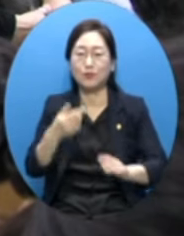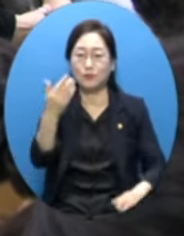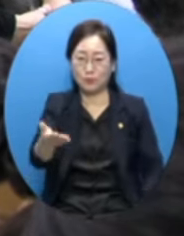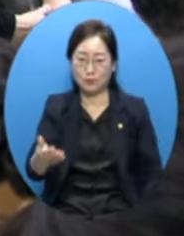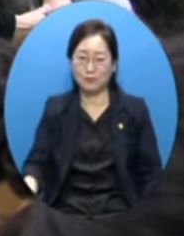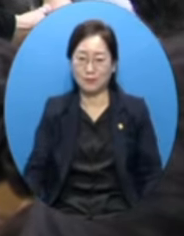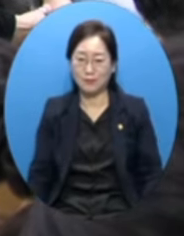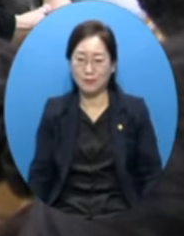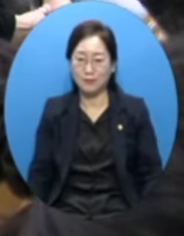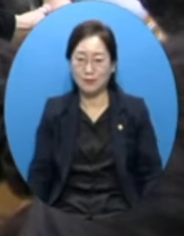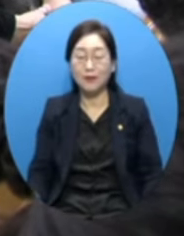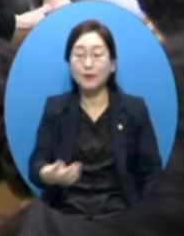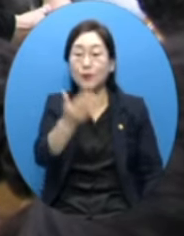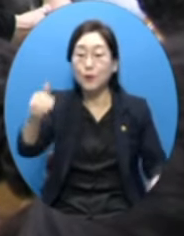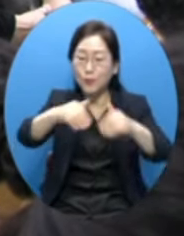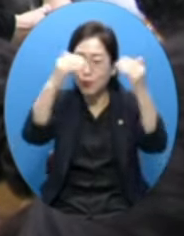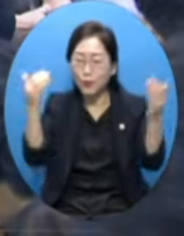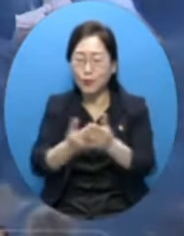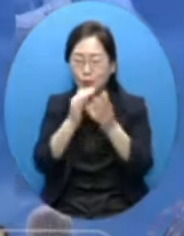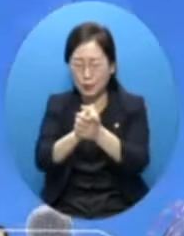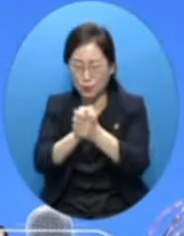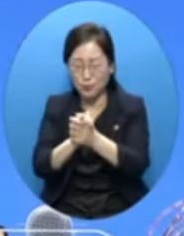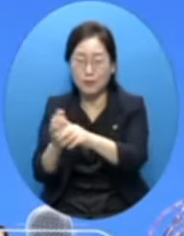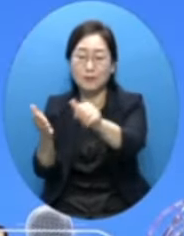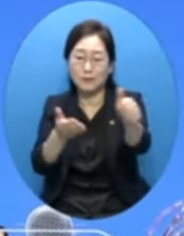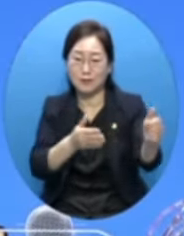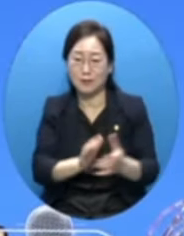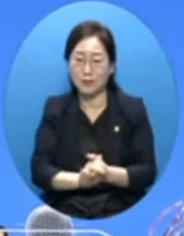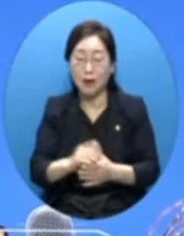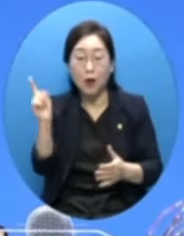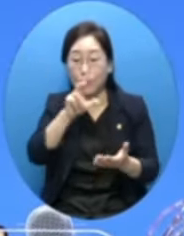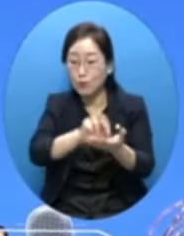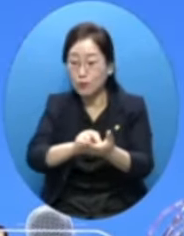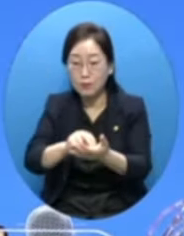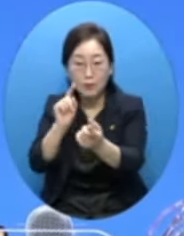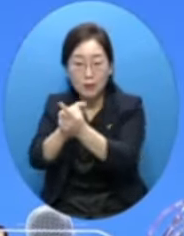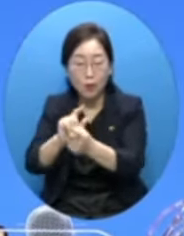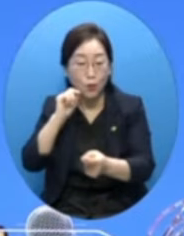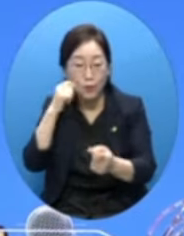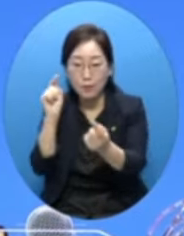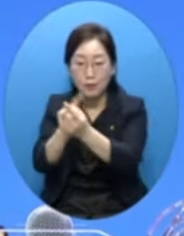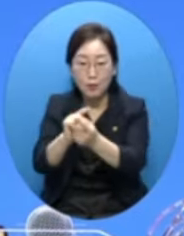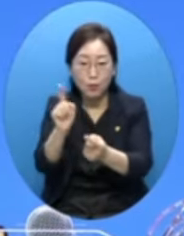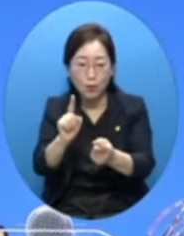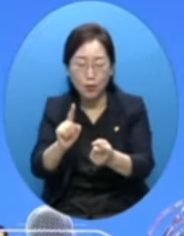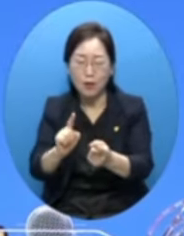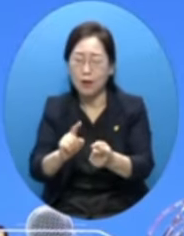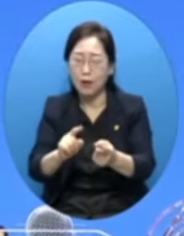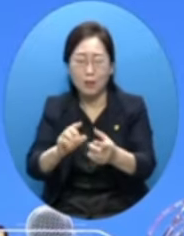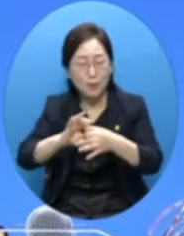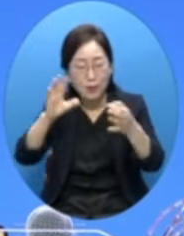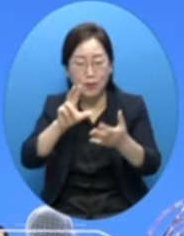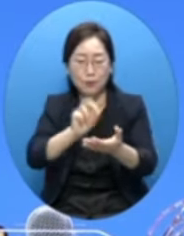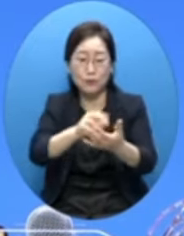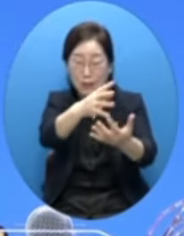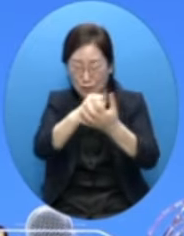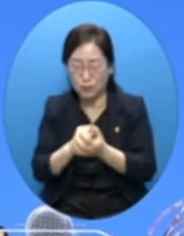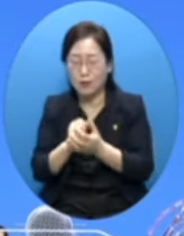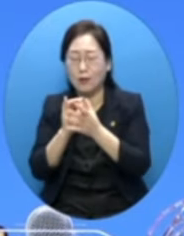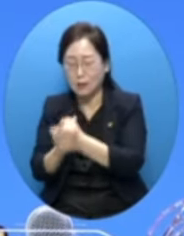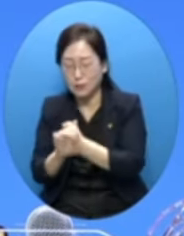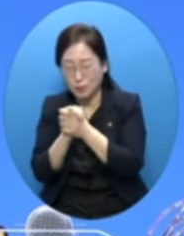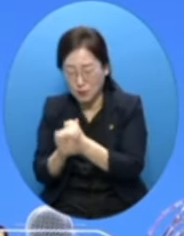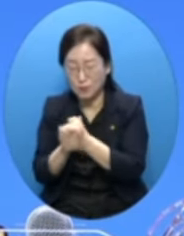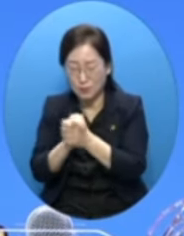것입니다. 여러분 모두가 기도의 사람이 되기를 바랍니다. 어떤 문제를 만나도 어려움 당해도 문제를 끌어안고 기도하고 또 기도하고 또